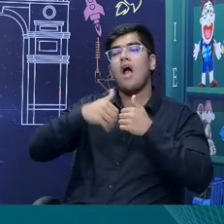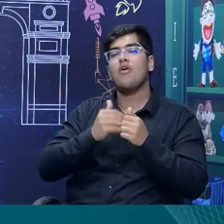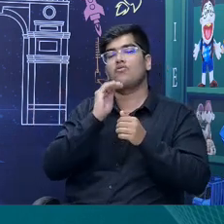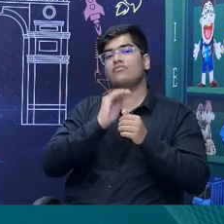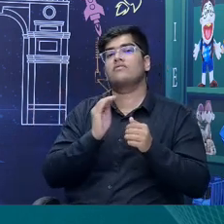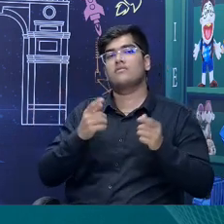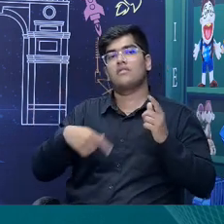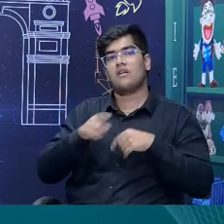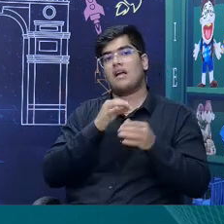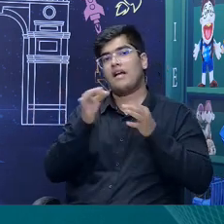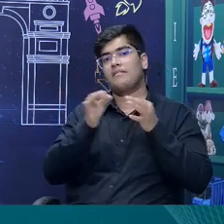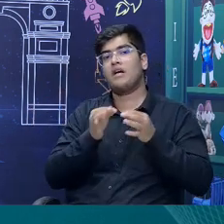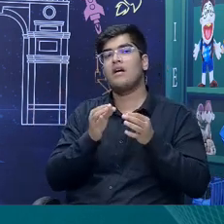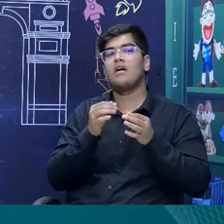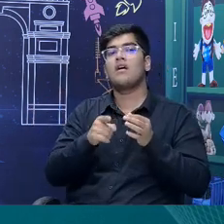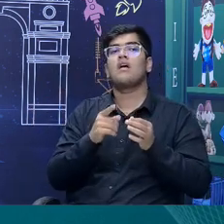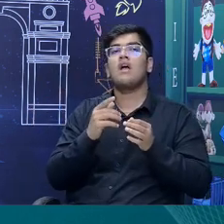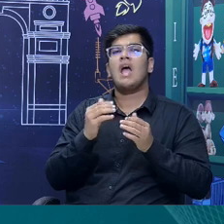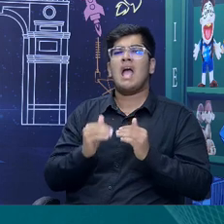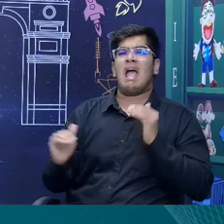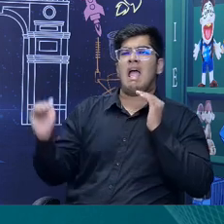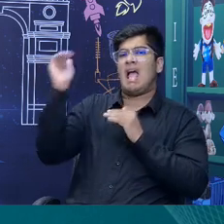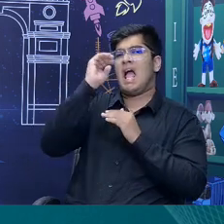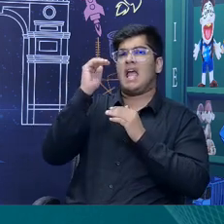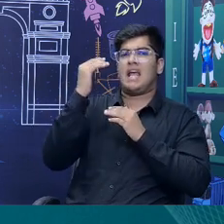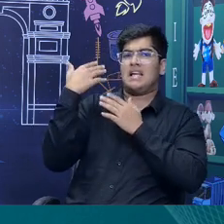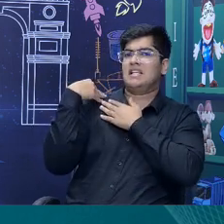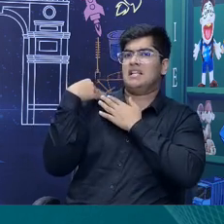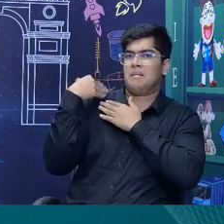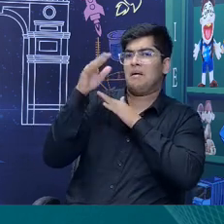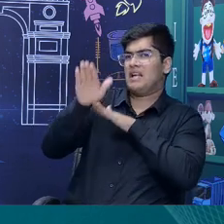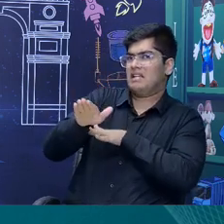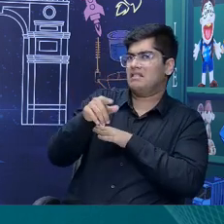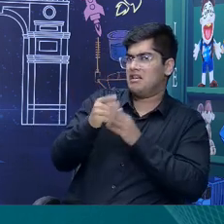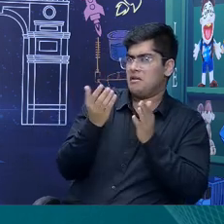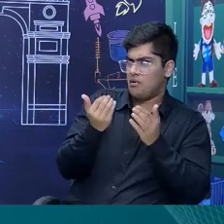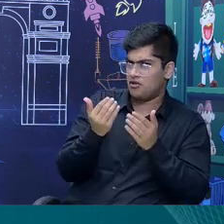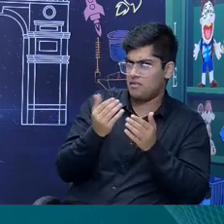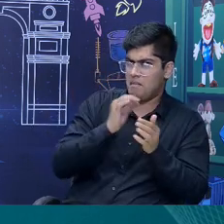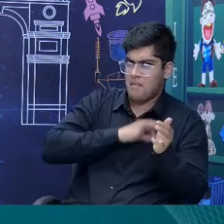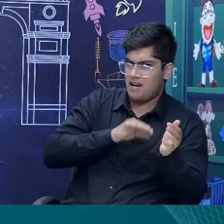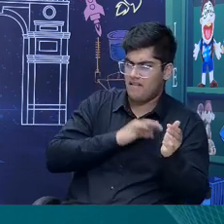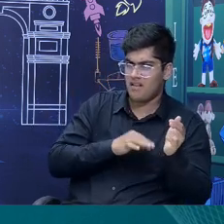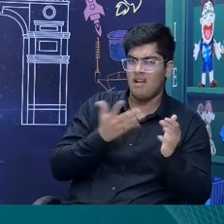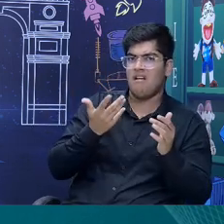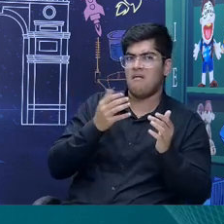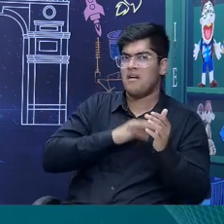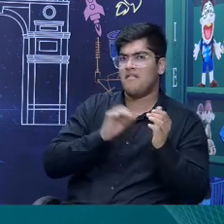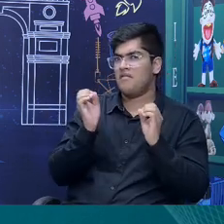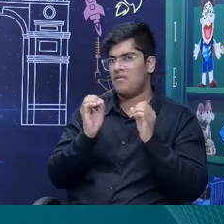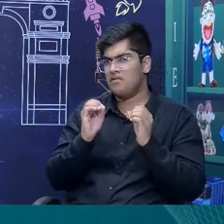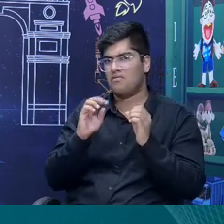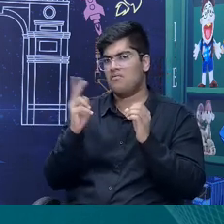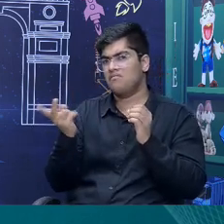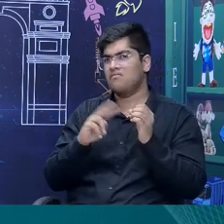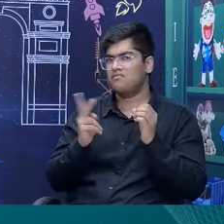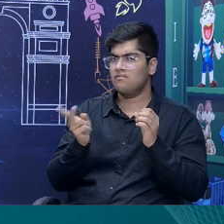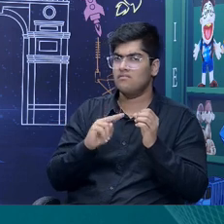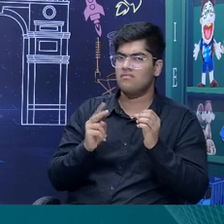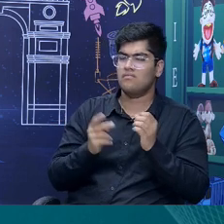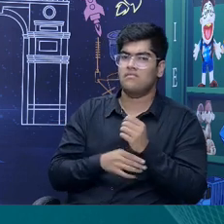की क्या ये हाइट डिपेंडेंसी रेशों फेवरेबल कंडीशन क्रिएट कर शक्ति है ओल्डर और यंगर जेनरेशन में या एक टेंशन